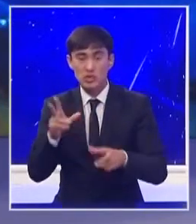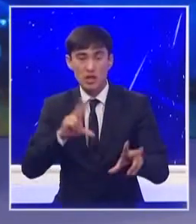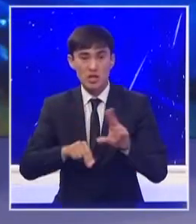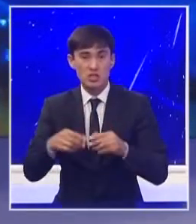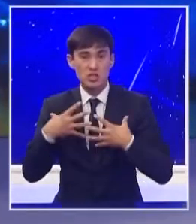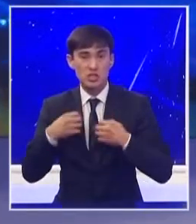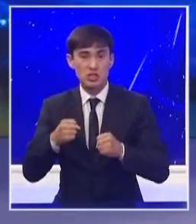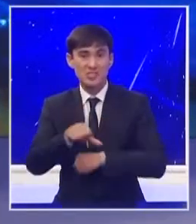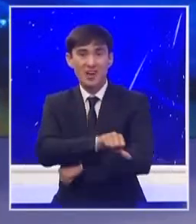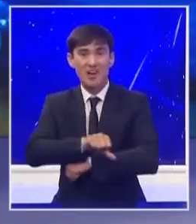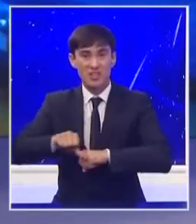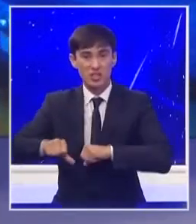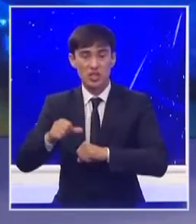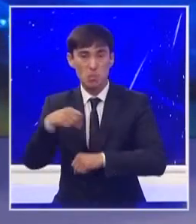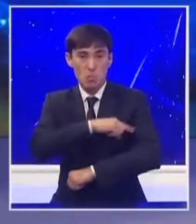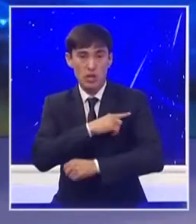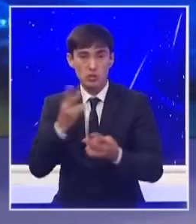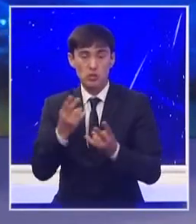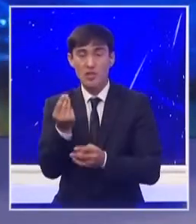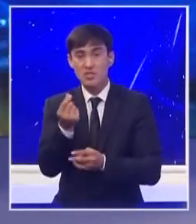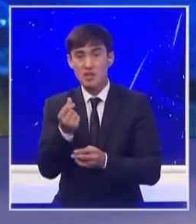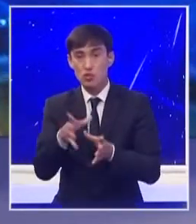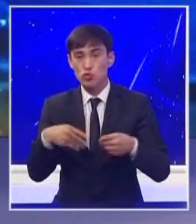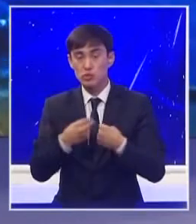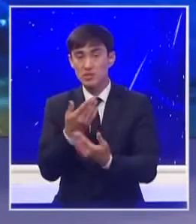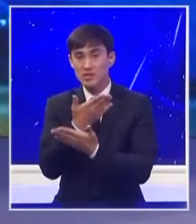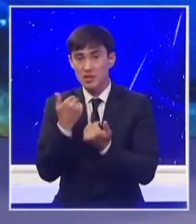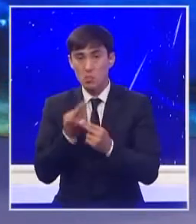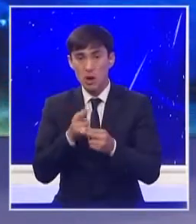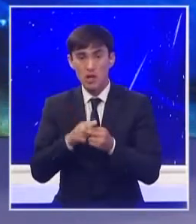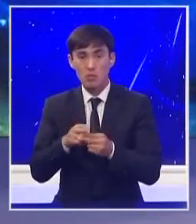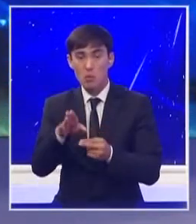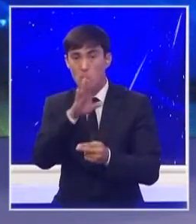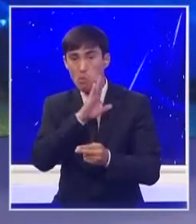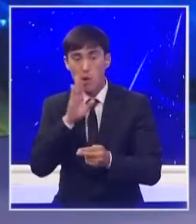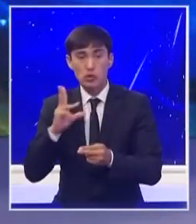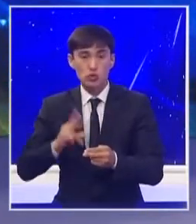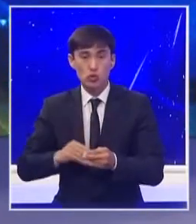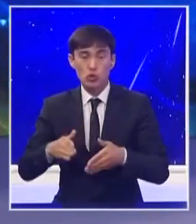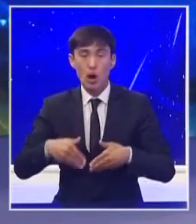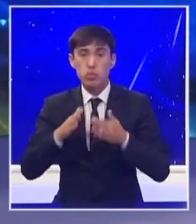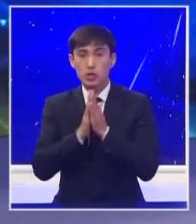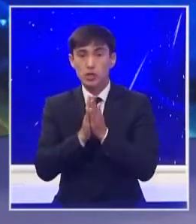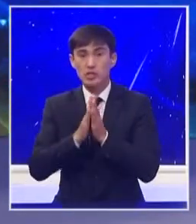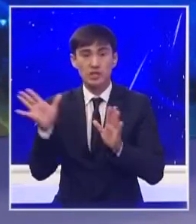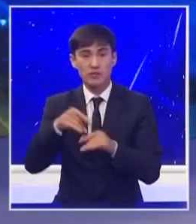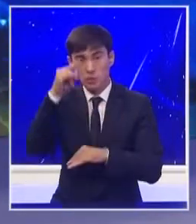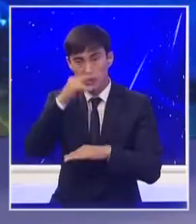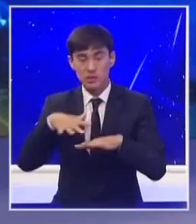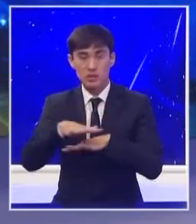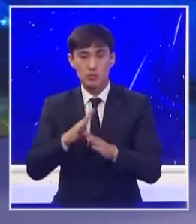лишь заграничные клиники. Однако денег на лечение у семьи нет, а потому мать с дочерью вынуждена обратиться ко всем